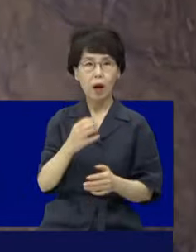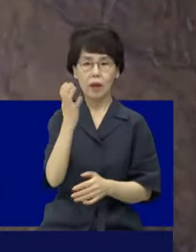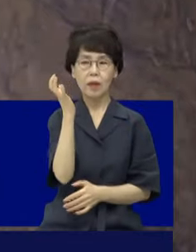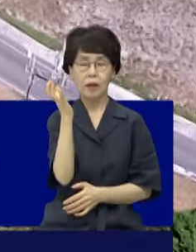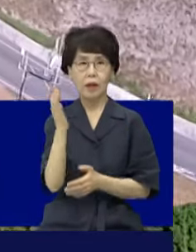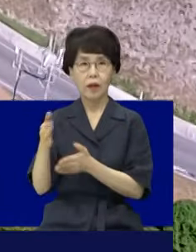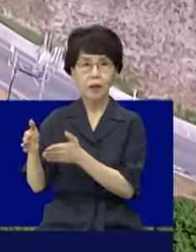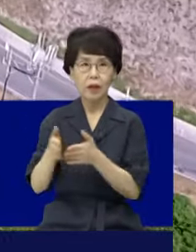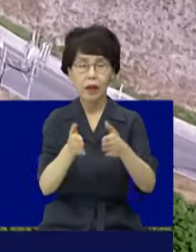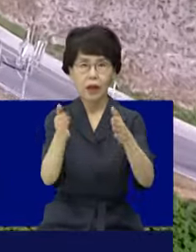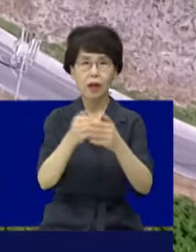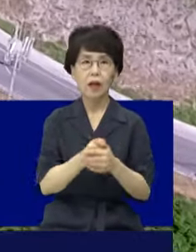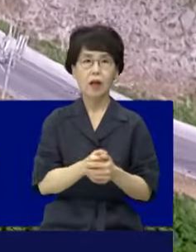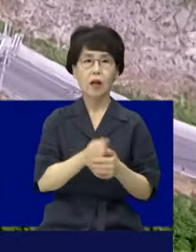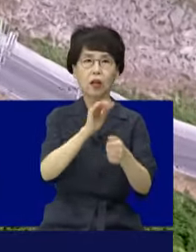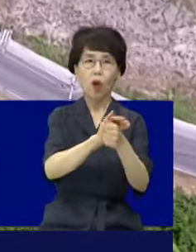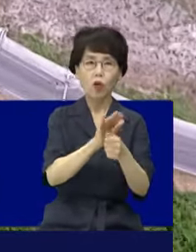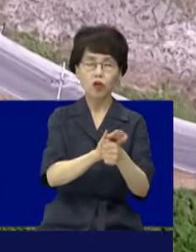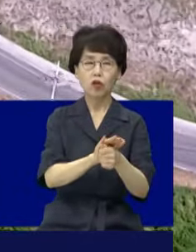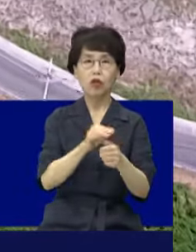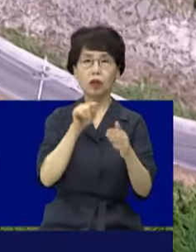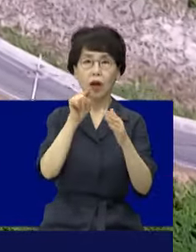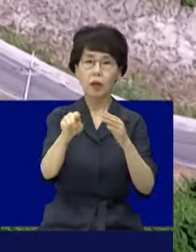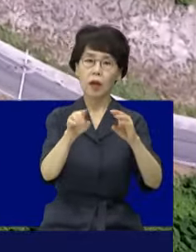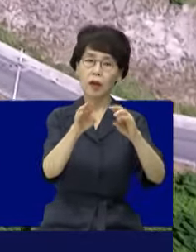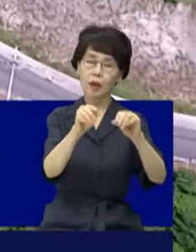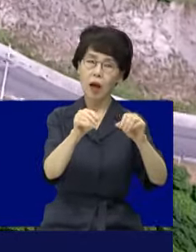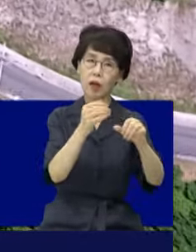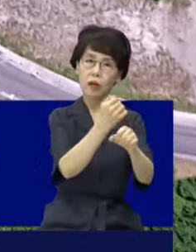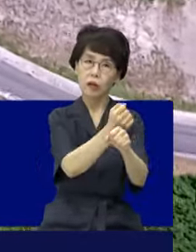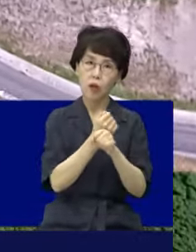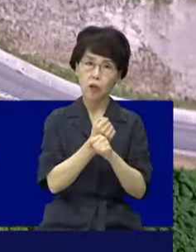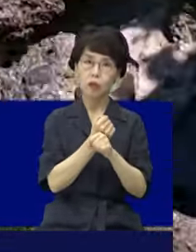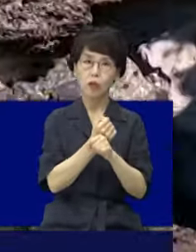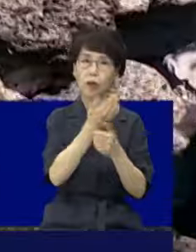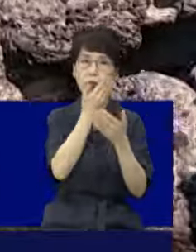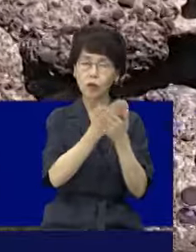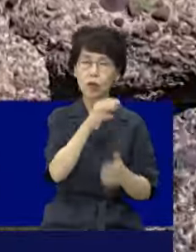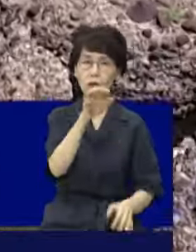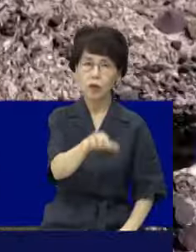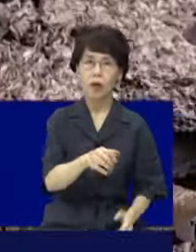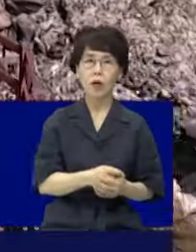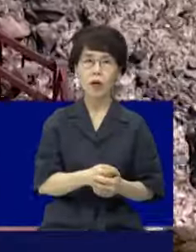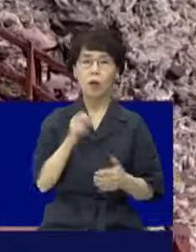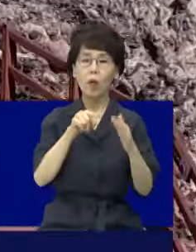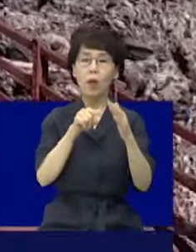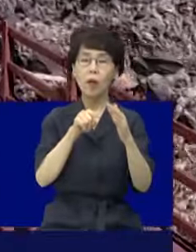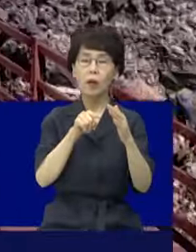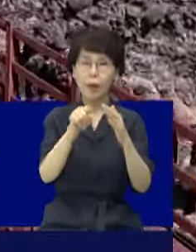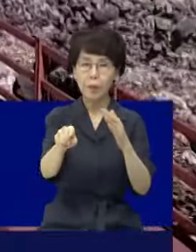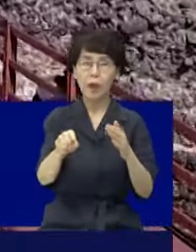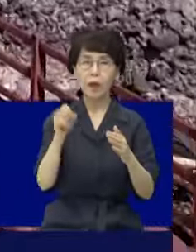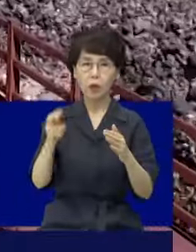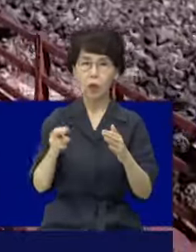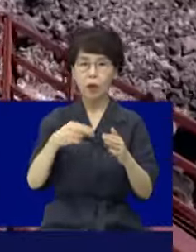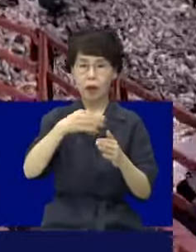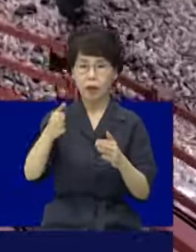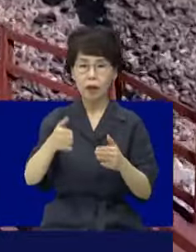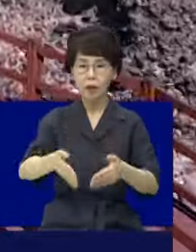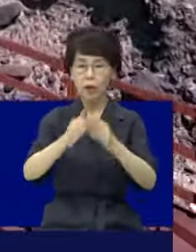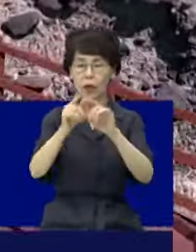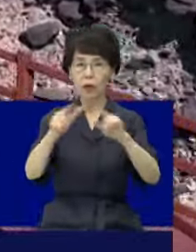주상전리 등을 찾아 지질학적 중요성과 보전 상태 탄방 기반 시설을 중점 점검합니다 이번